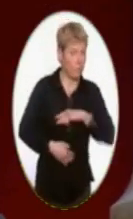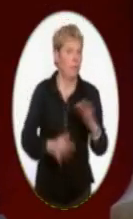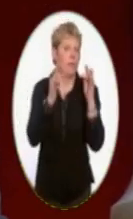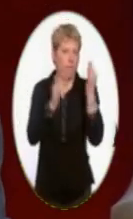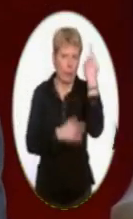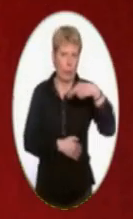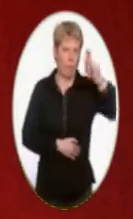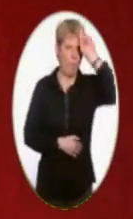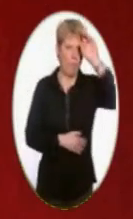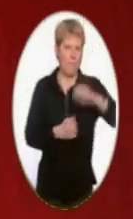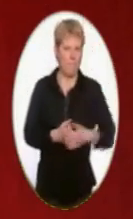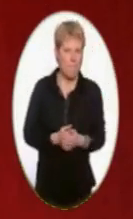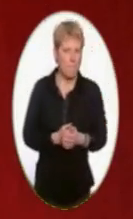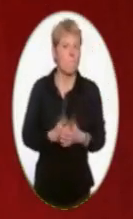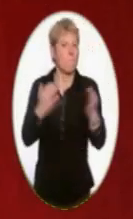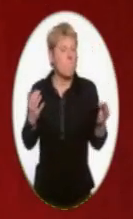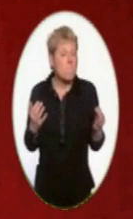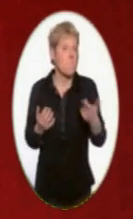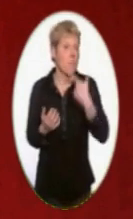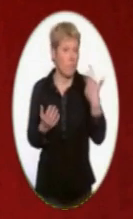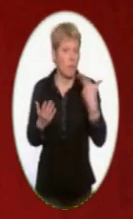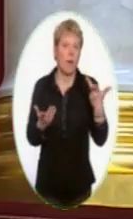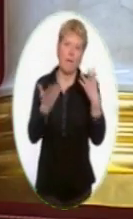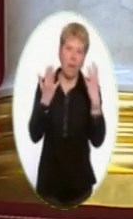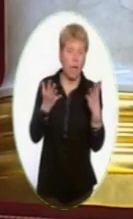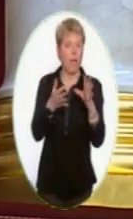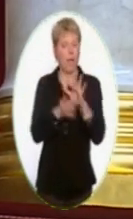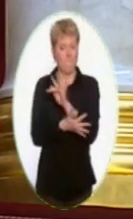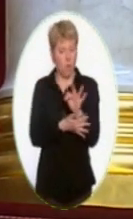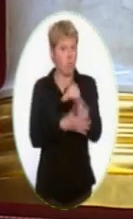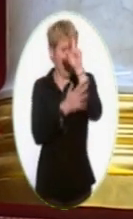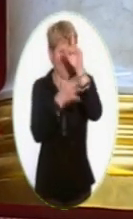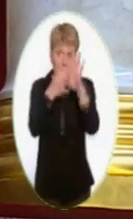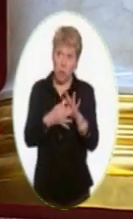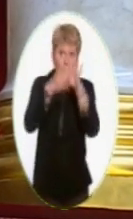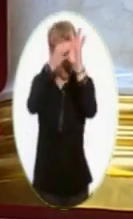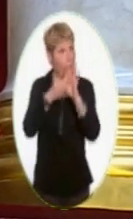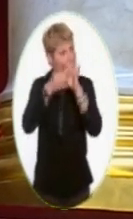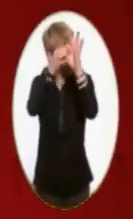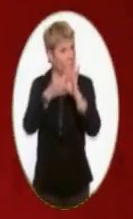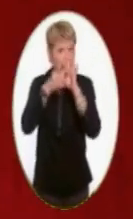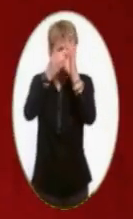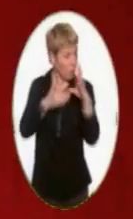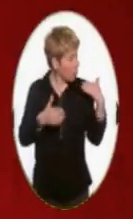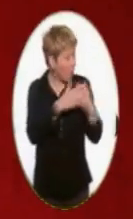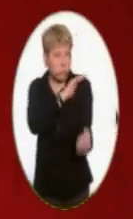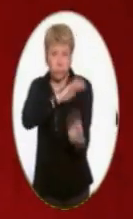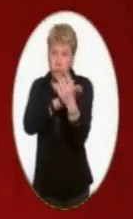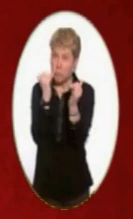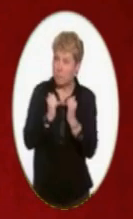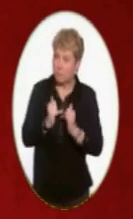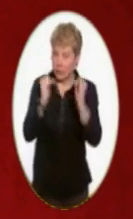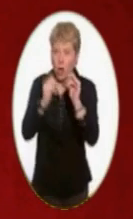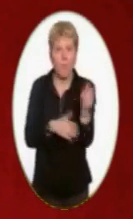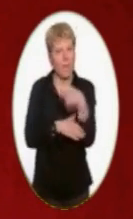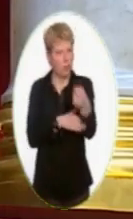Arnaud Montebourg. Bonjour madame. Nicolas Sarkozy, c'est quoi? C'est le Messie? La gauche l'attend? Vous l'attendez? Je crois que même s'il